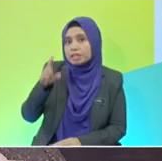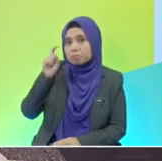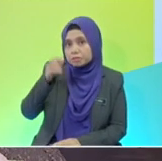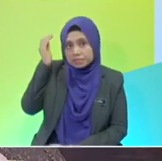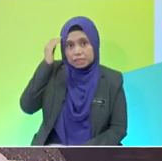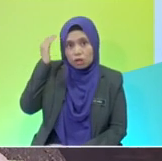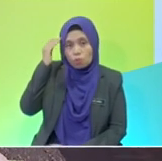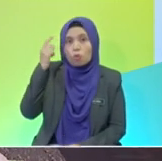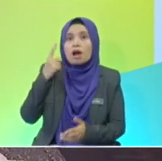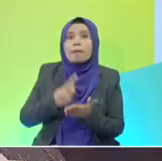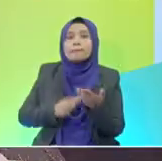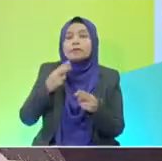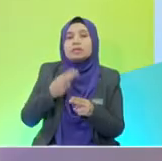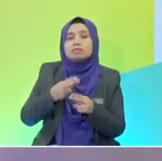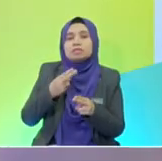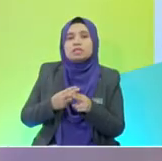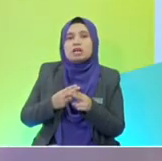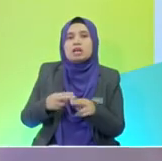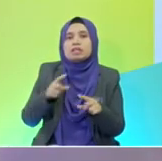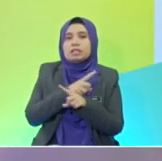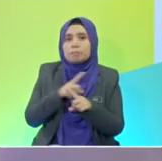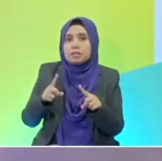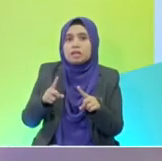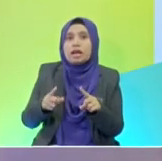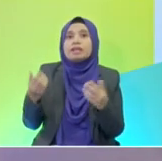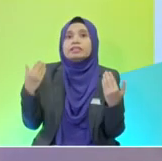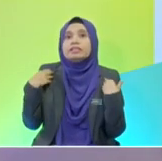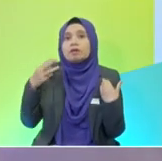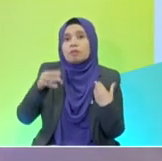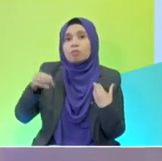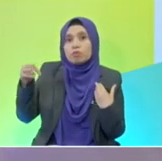tapi ada murid yang salah paham tentang nama